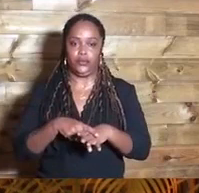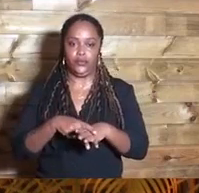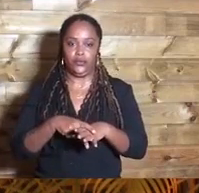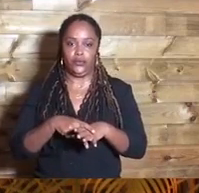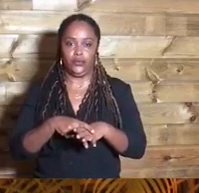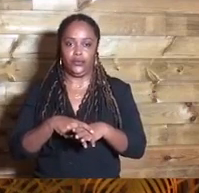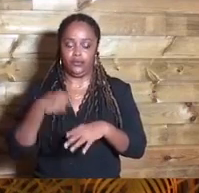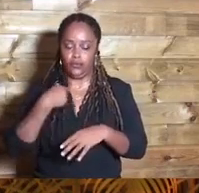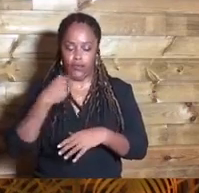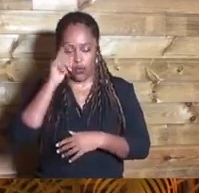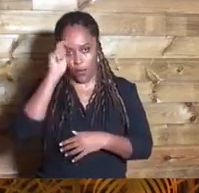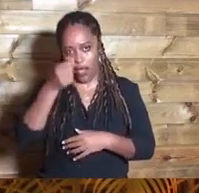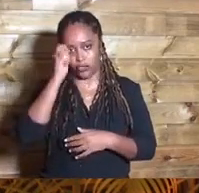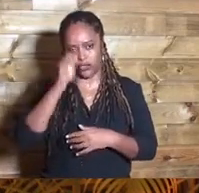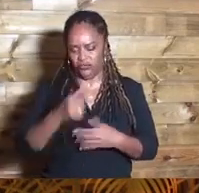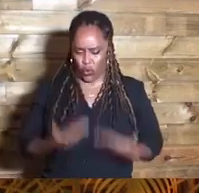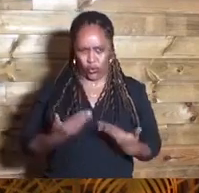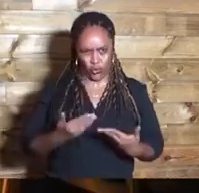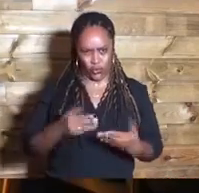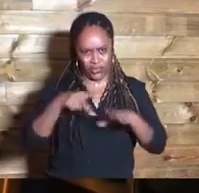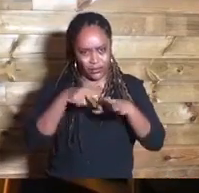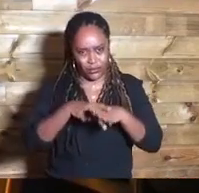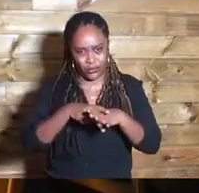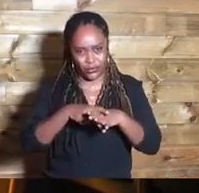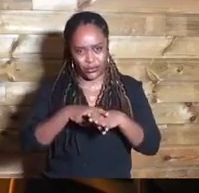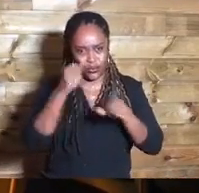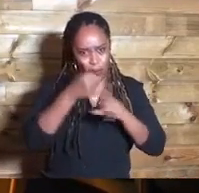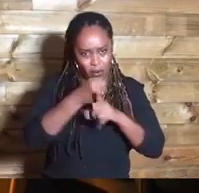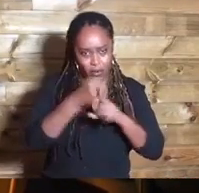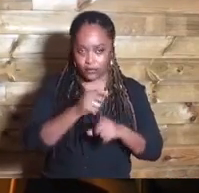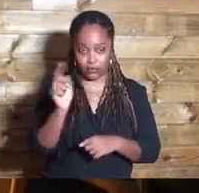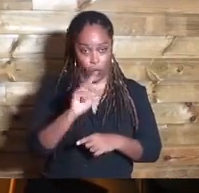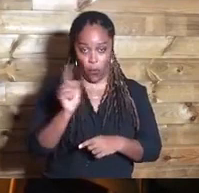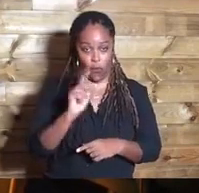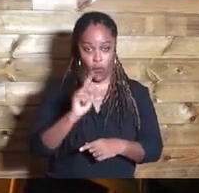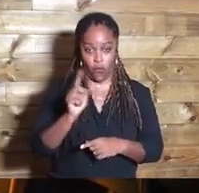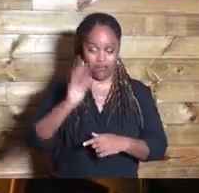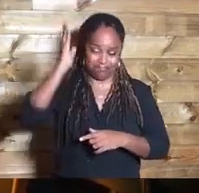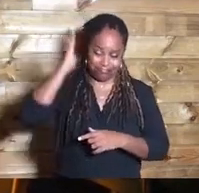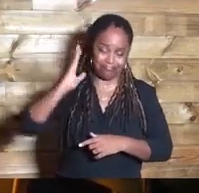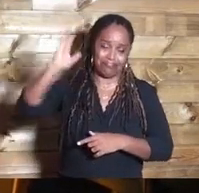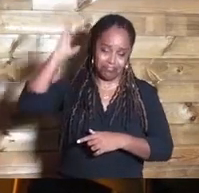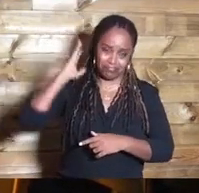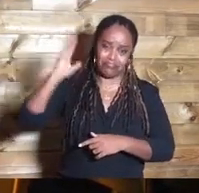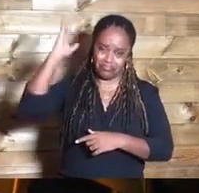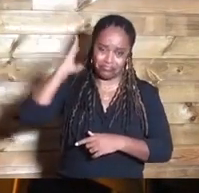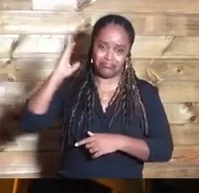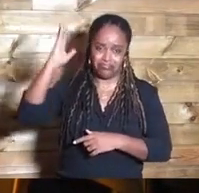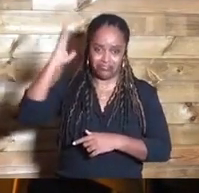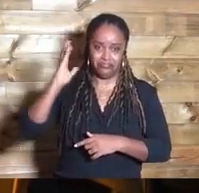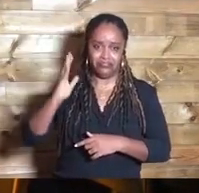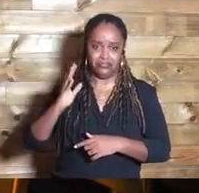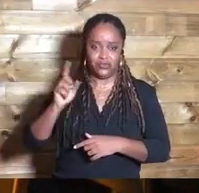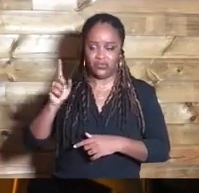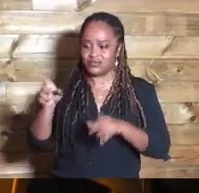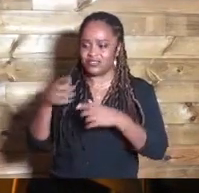résistance a commencé qui jour là. Hein? Non, il a toujours fait nous croire que nous pas naïen, nous pas guadeloupéens, c'est moun. Non, nous là, nous